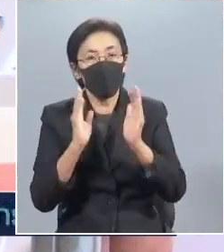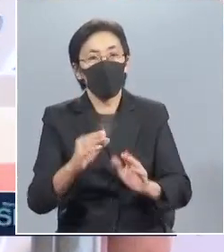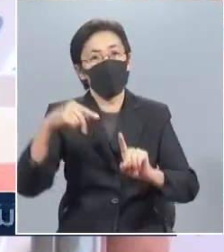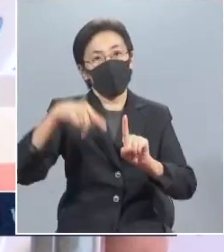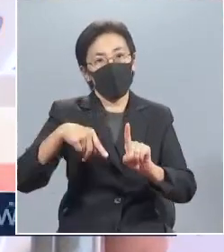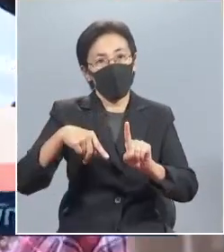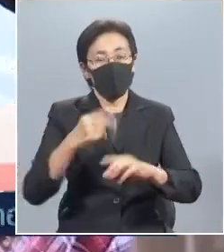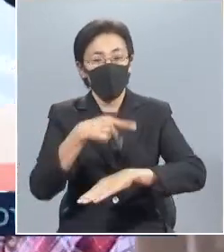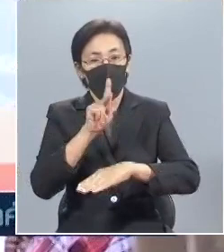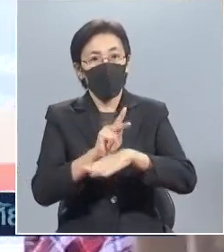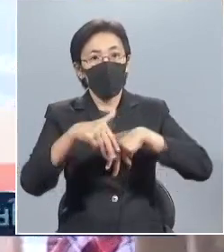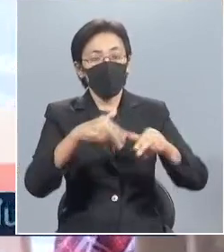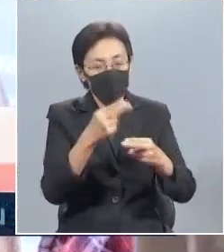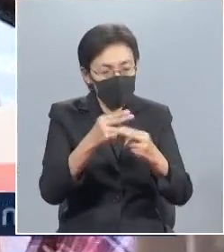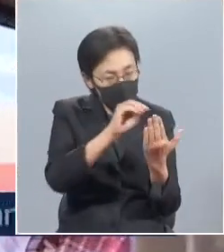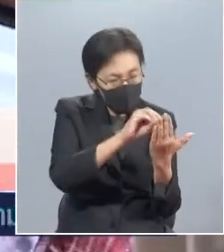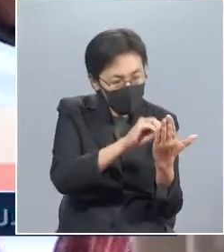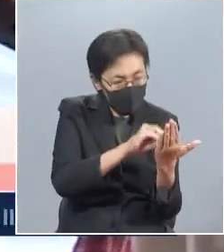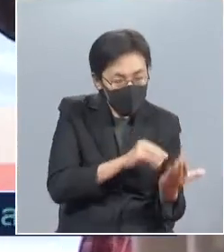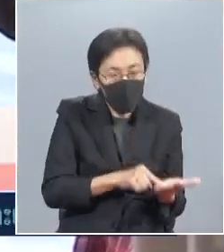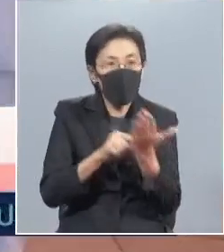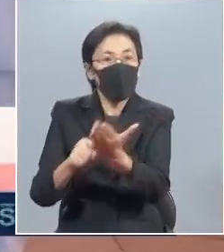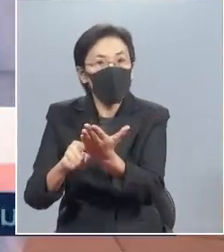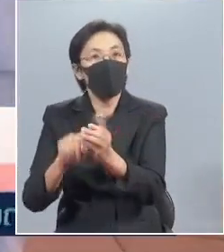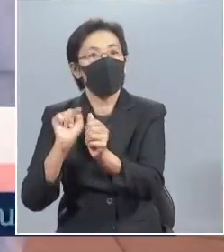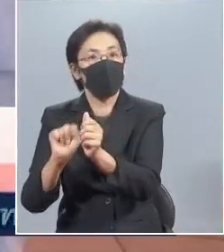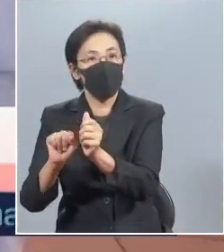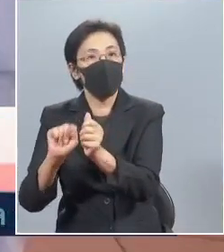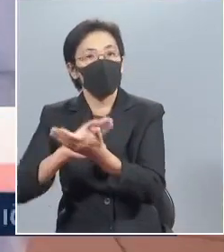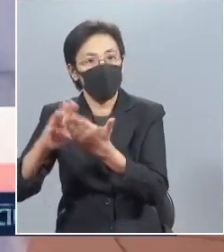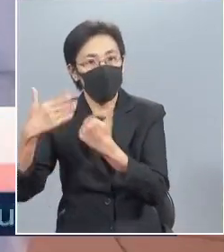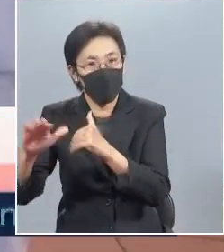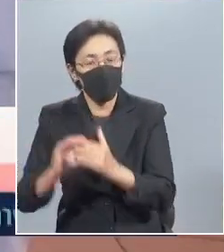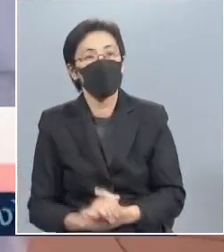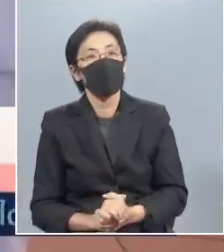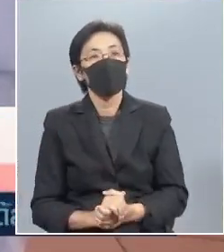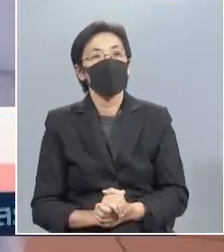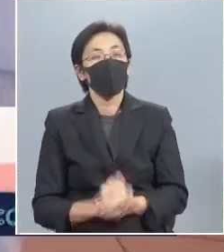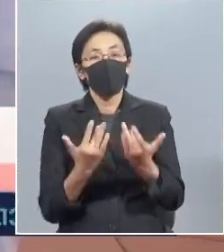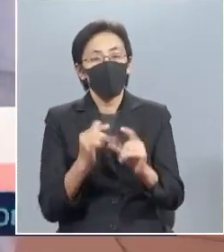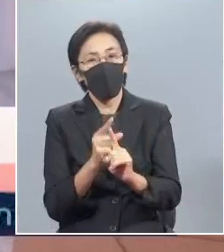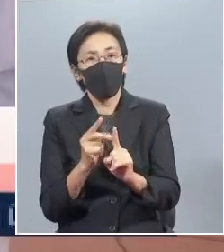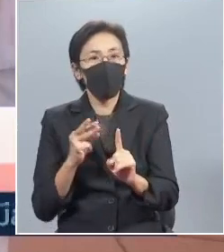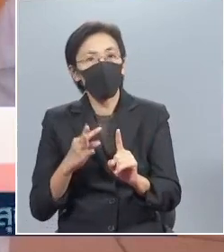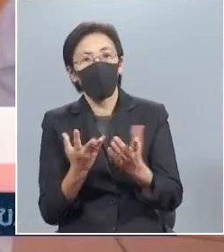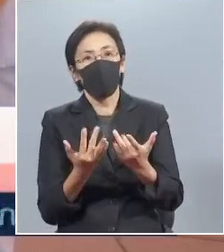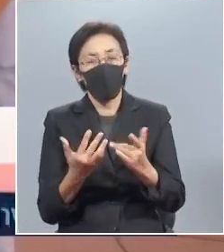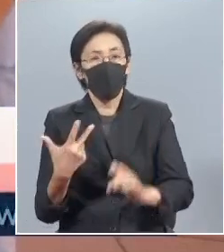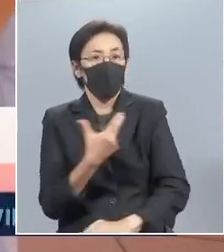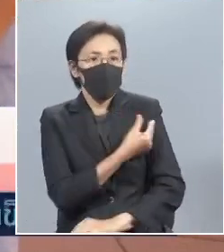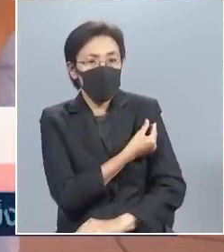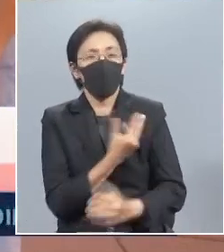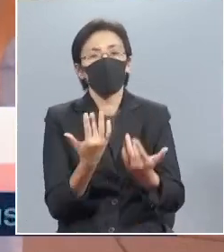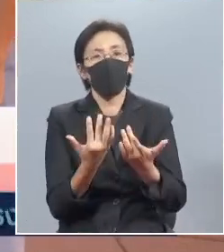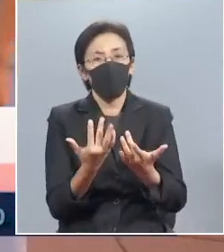มีการรวบรวมรายชื่อนะแล้วก็ส่งมาให้ทางเขตแล้วในแต่ละวันส่วนผู้ที่มารอรับบัตรคิวสามารถฉีดได้วันหลัง